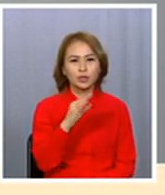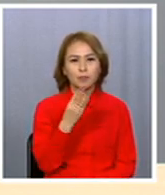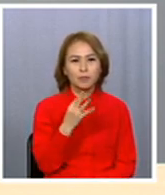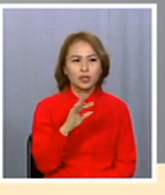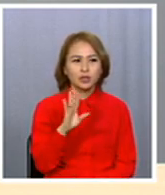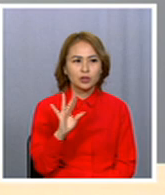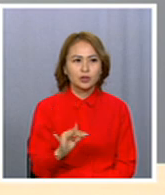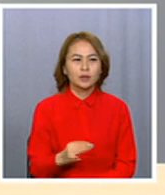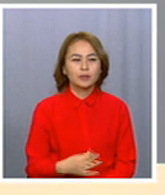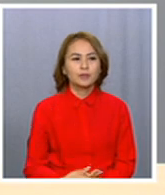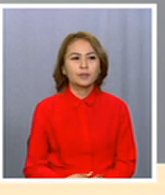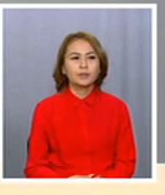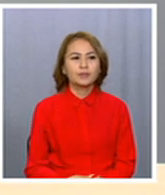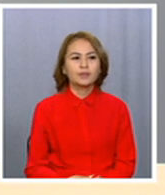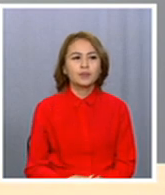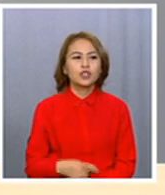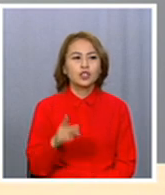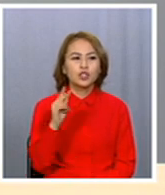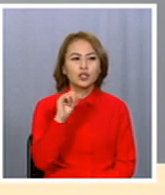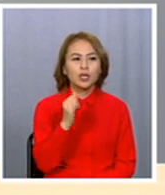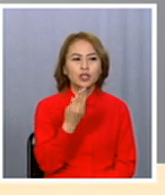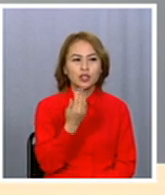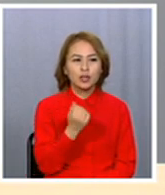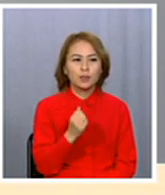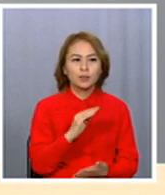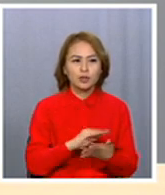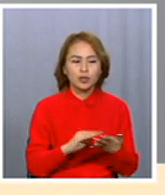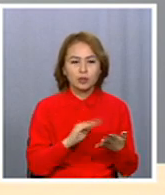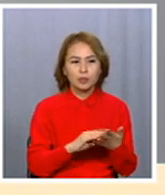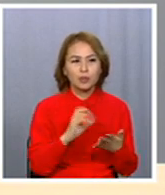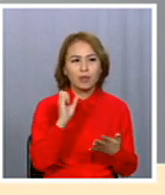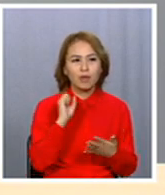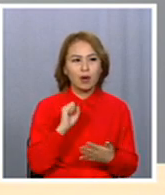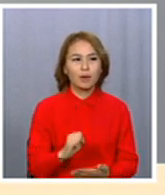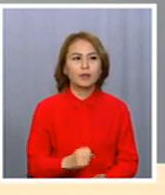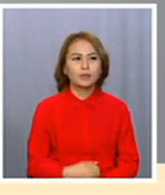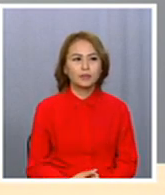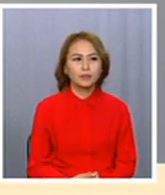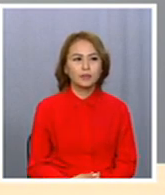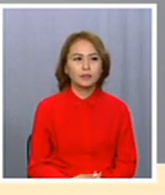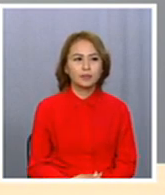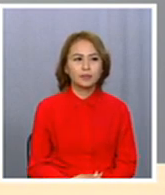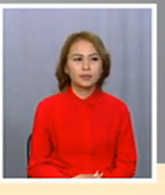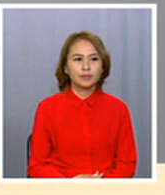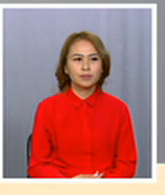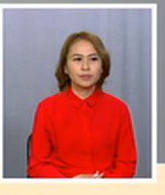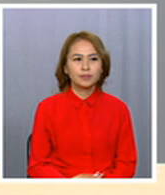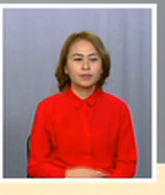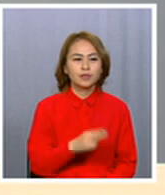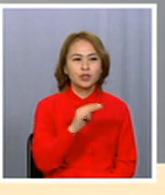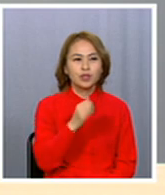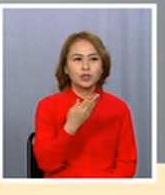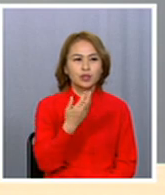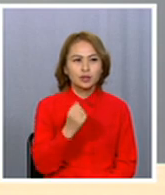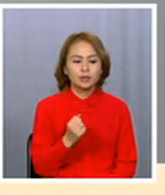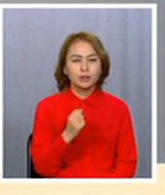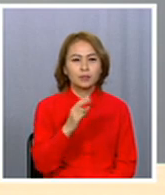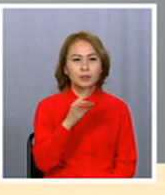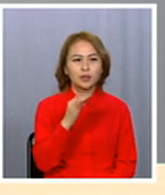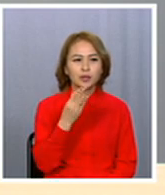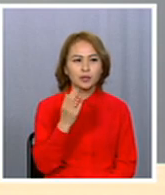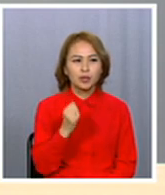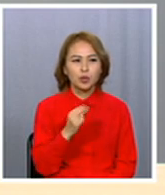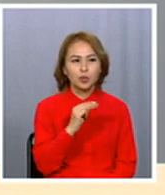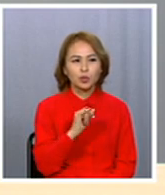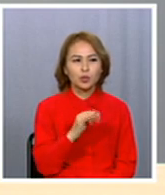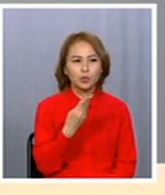мыши. Чаще – пиши с буквой А. Чаще – пища. Молодцы!